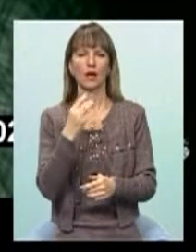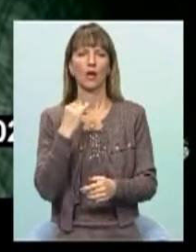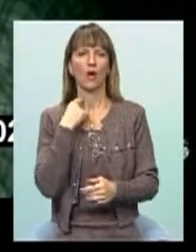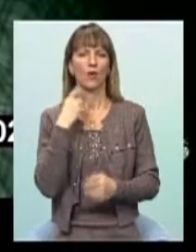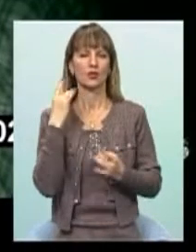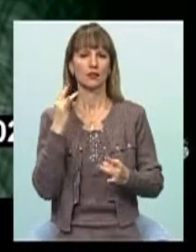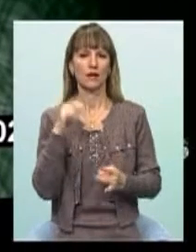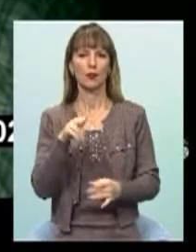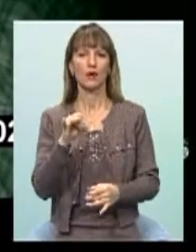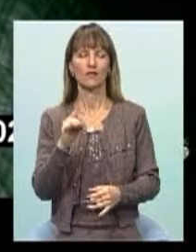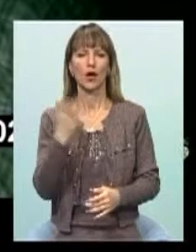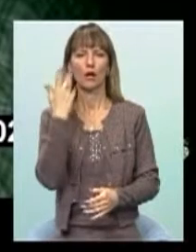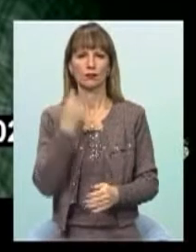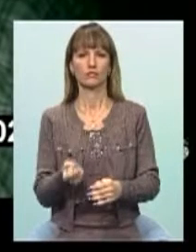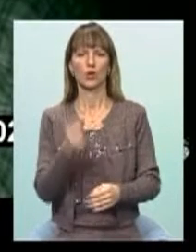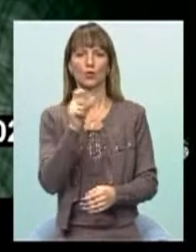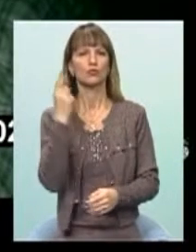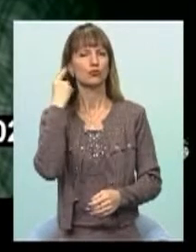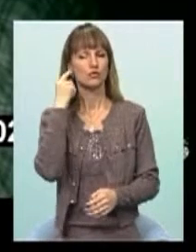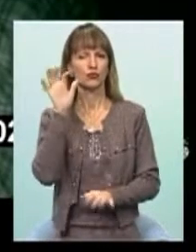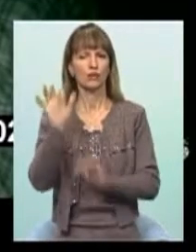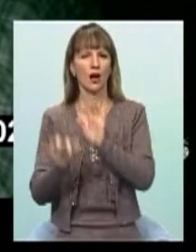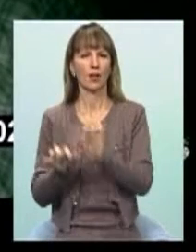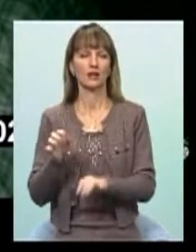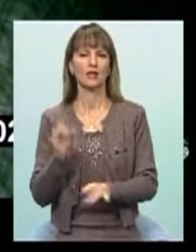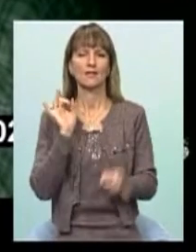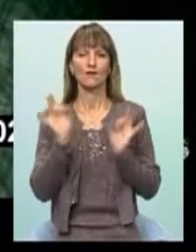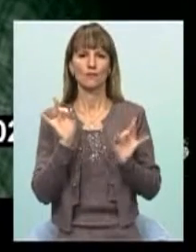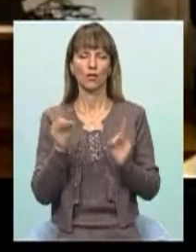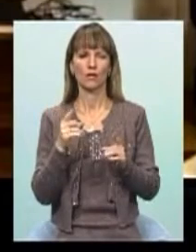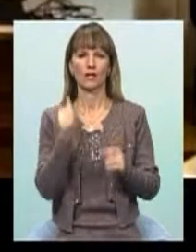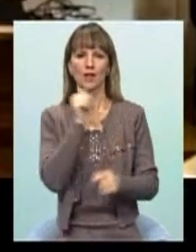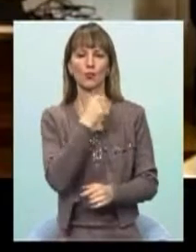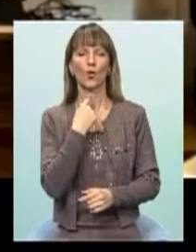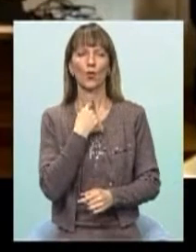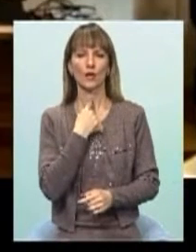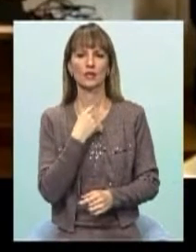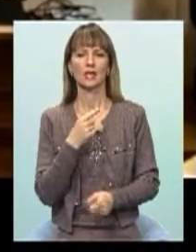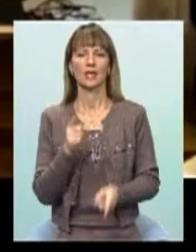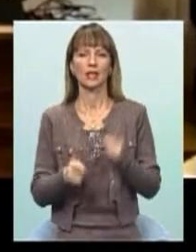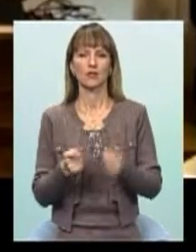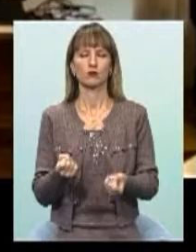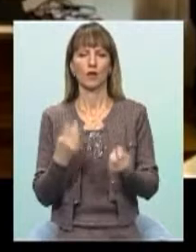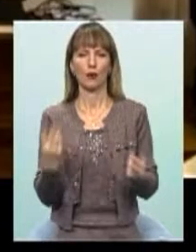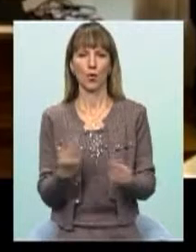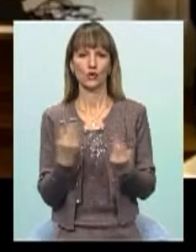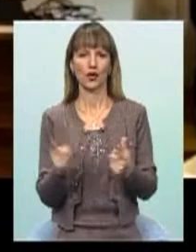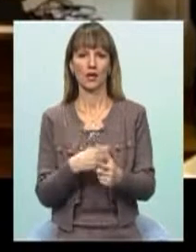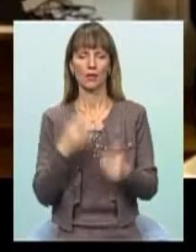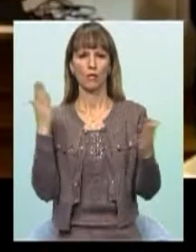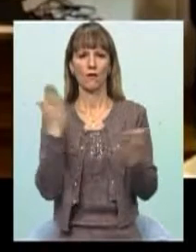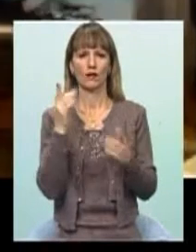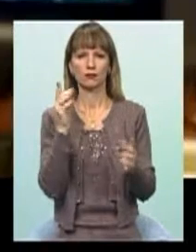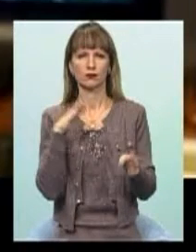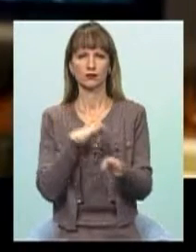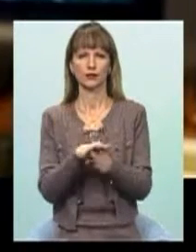коли з'являється полтергейст, люди чують шкрябання, звуки і таємничі голоси. Подеколи виникають пожежі або повітря